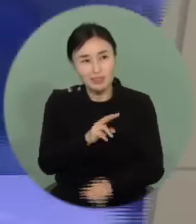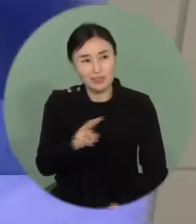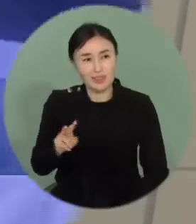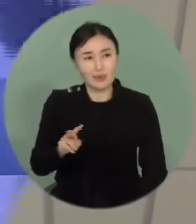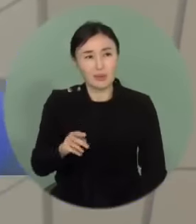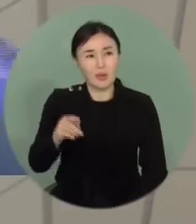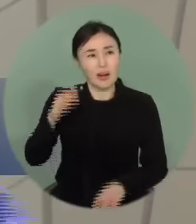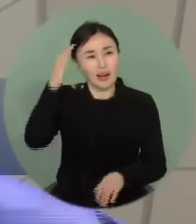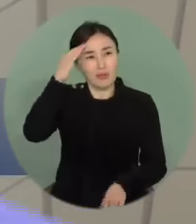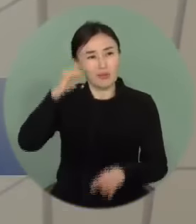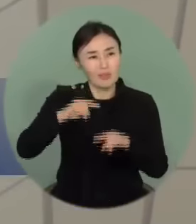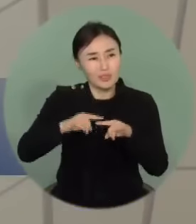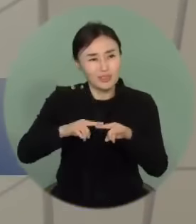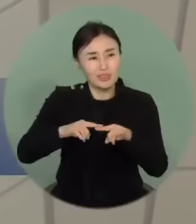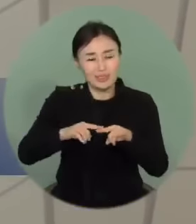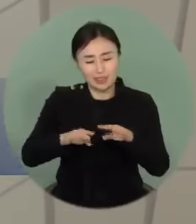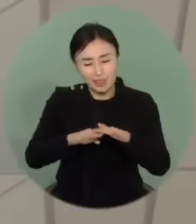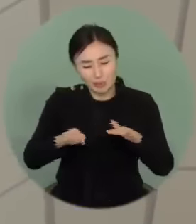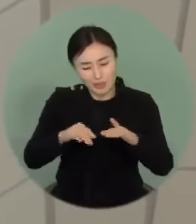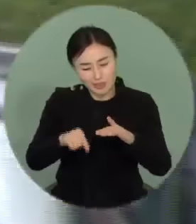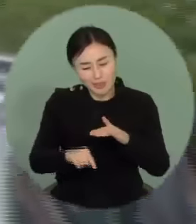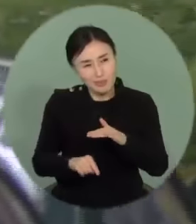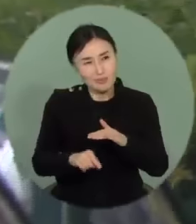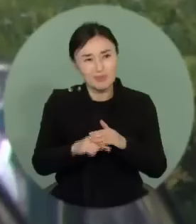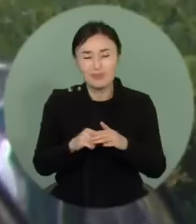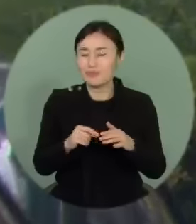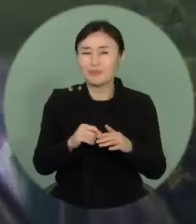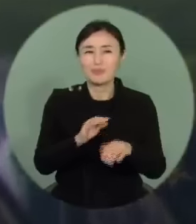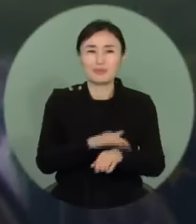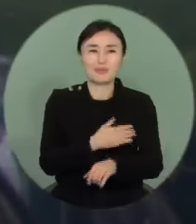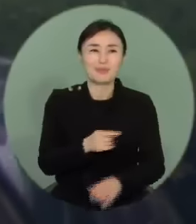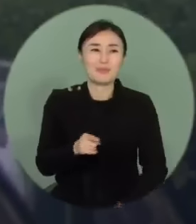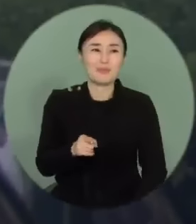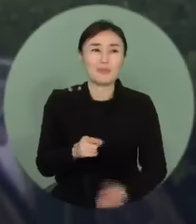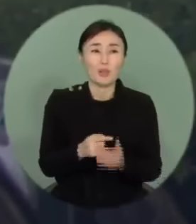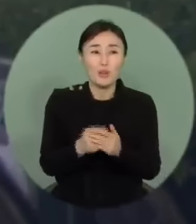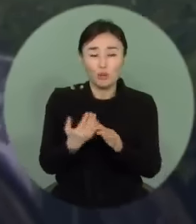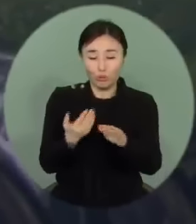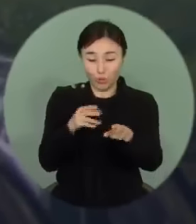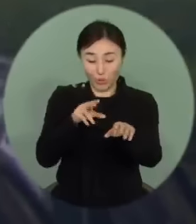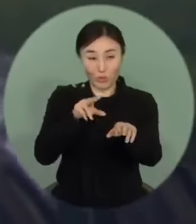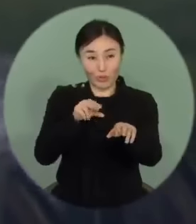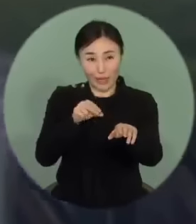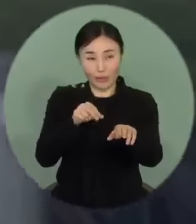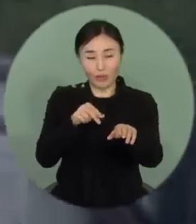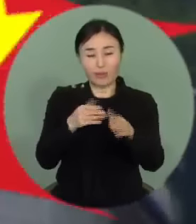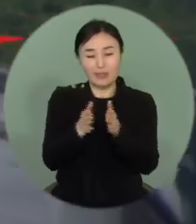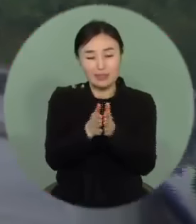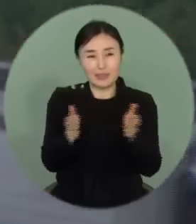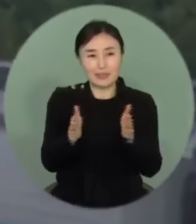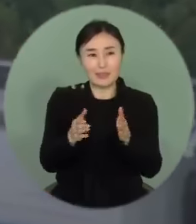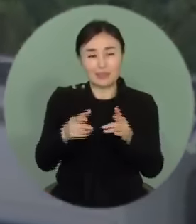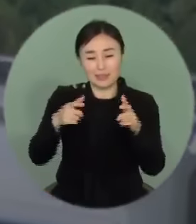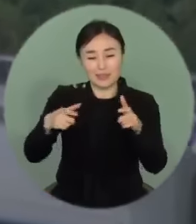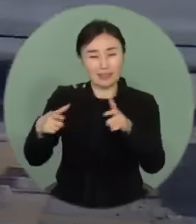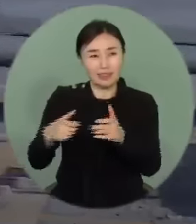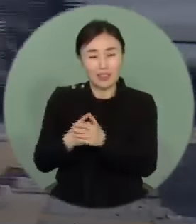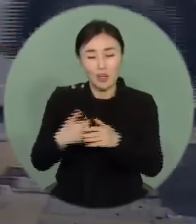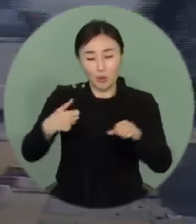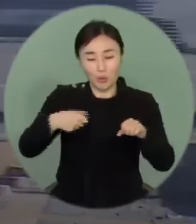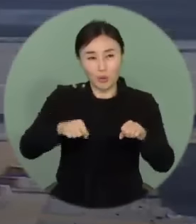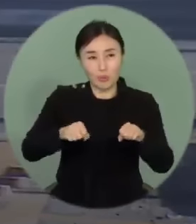작업 어디 하는지까지는 저희도 알 수 없지 않습니까? 실제로 후면 단속이 시작된 다른 지자체에서는 이륜차의 법규